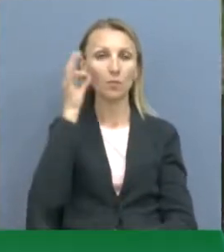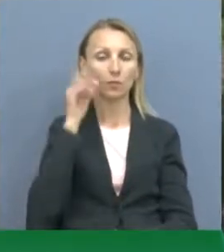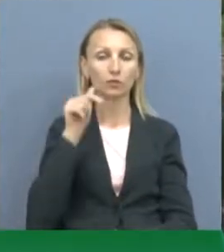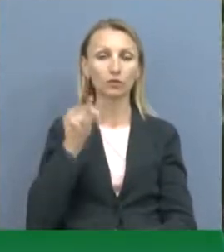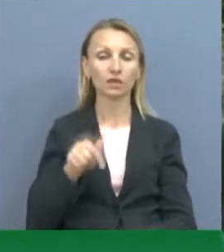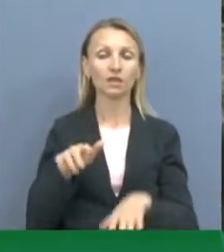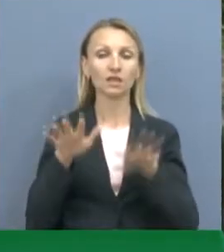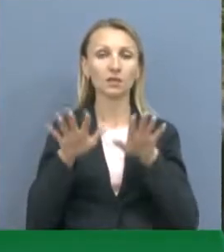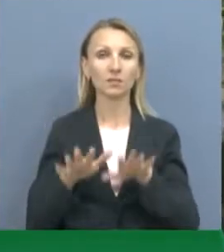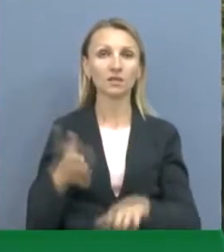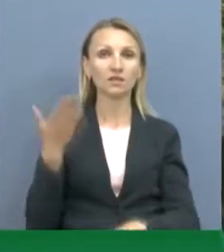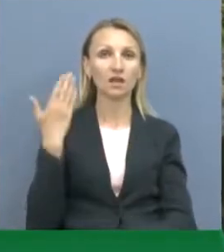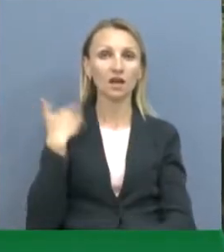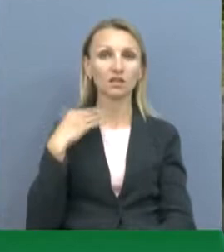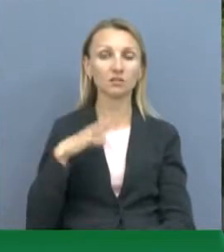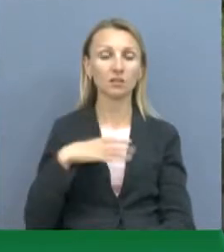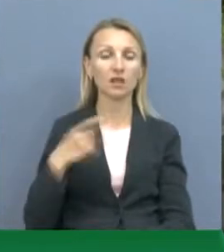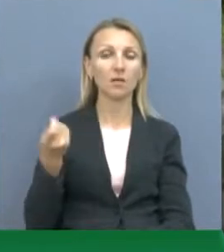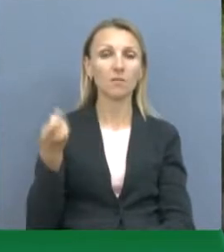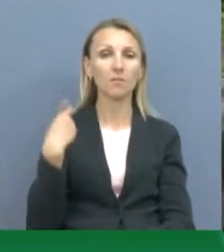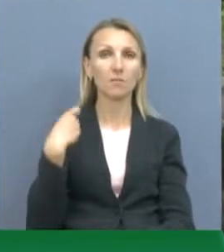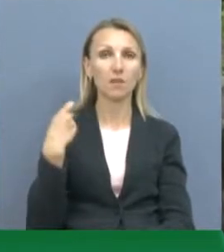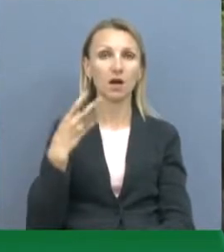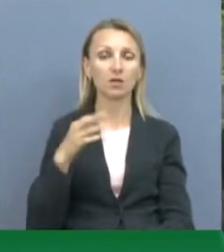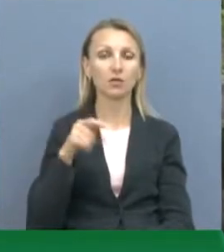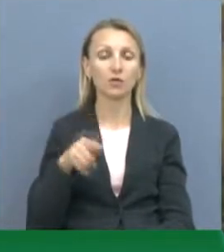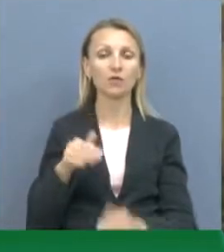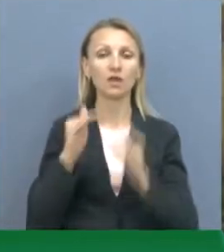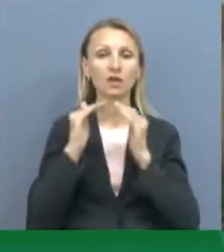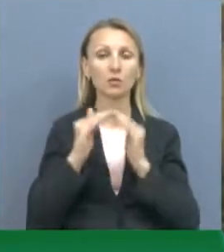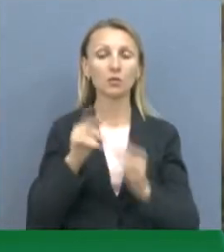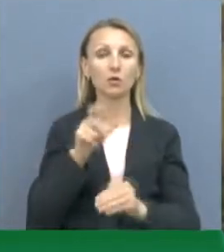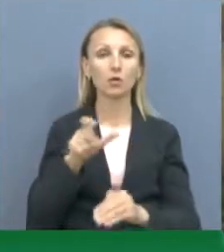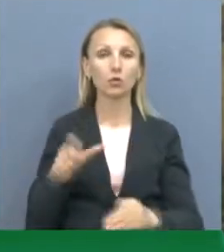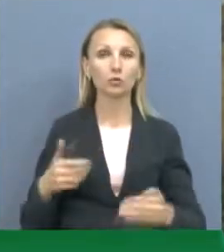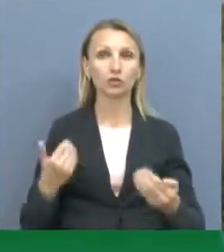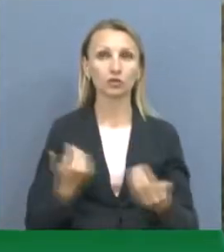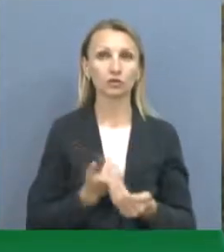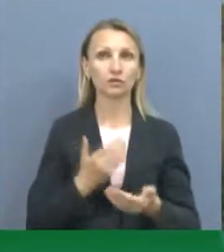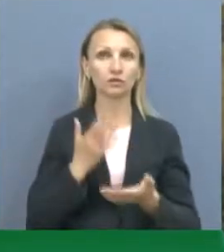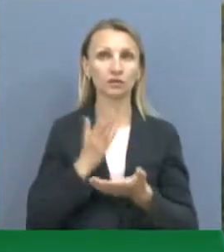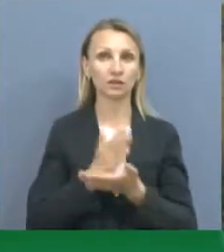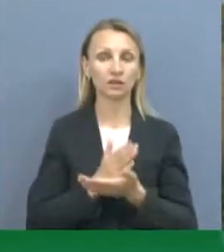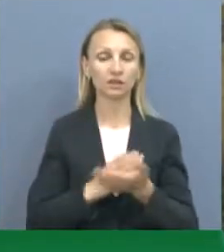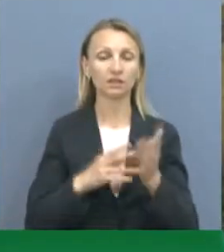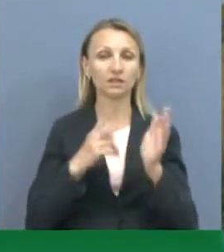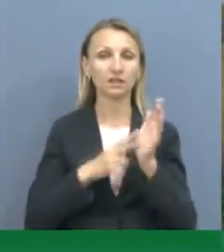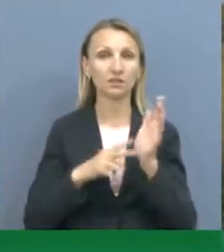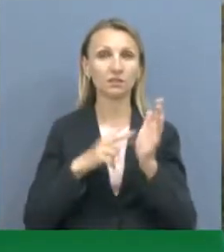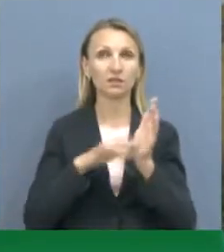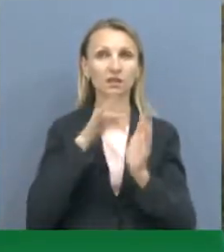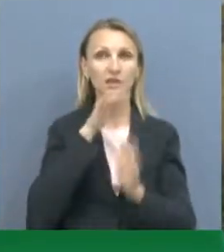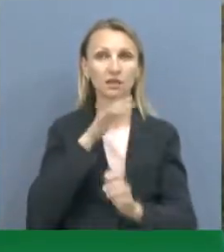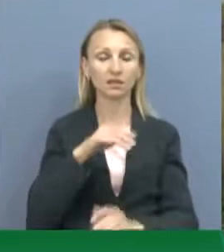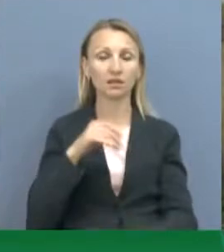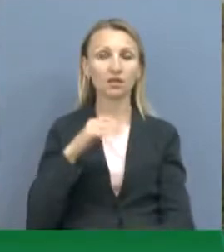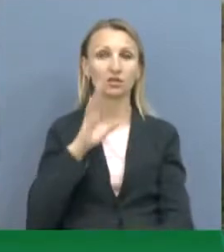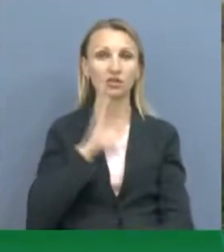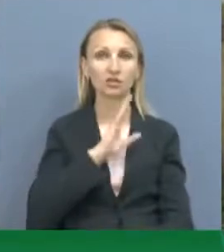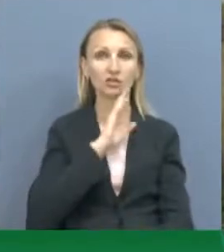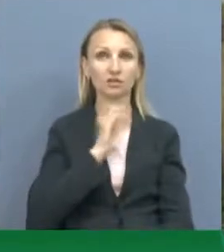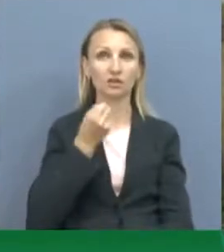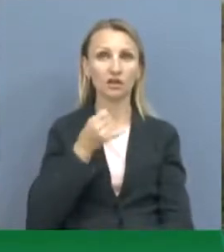месте раньше была баня. Однако в этом здании сейчас живут люди. Среди них и 70-летняя Айман Белялова.